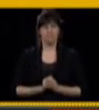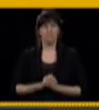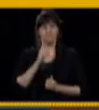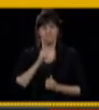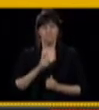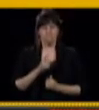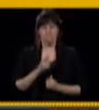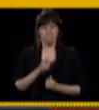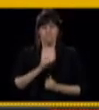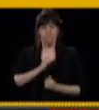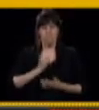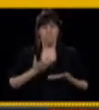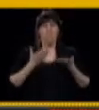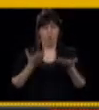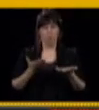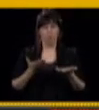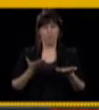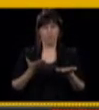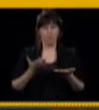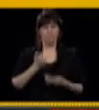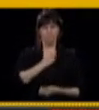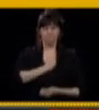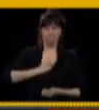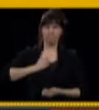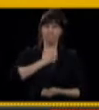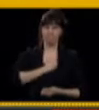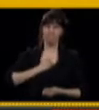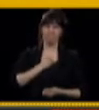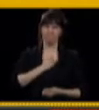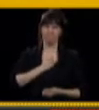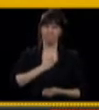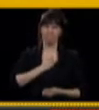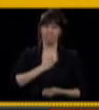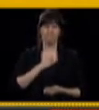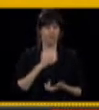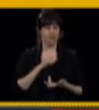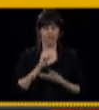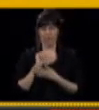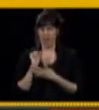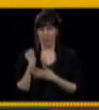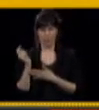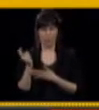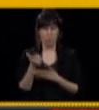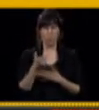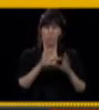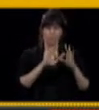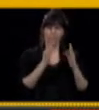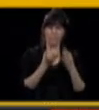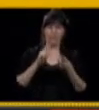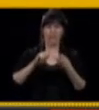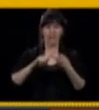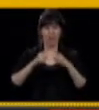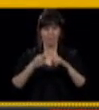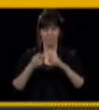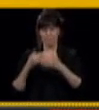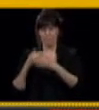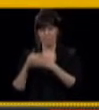offrir mes sincères sympathies condoléances aux familles aux proches